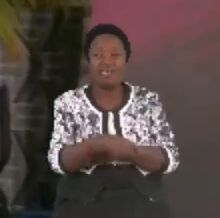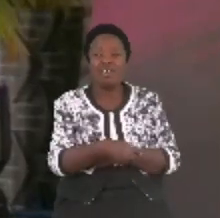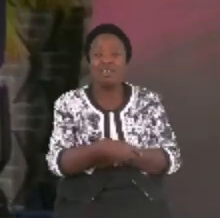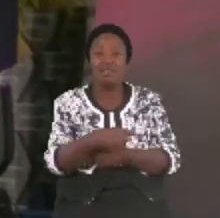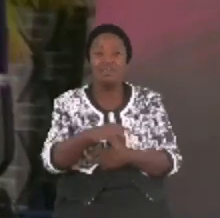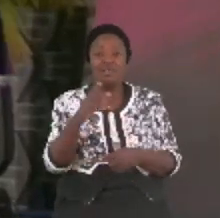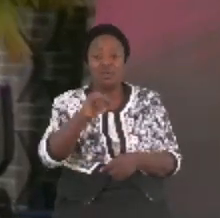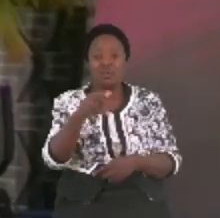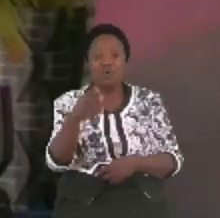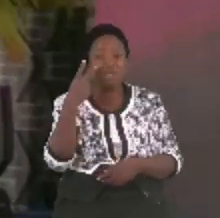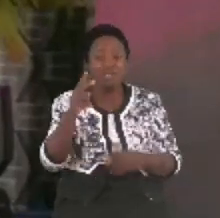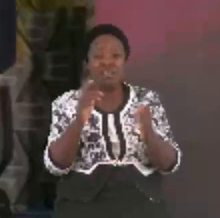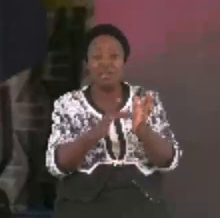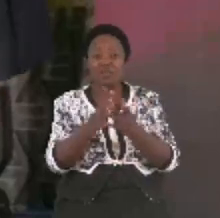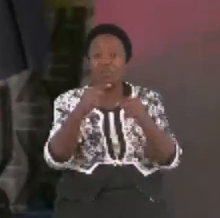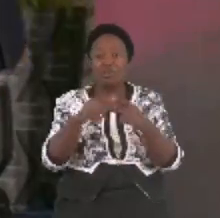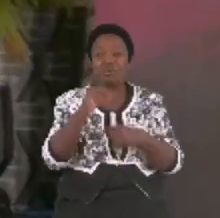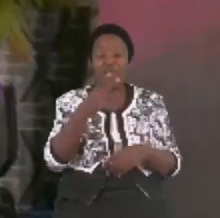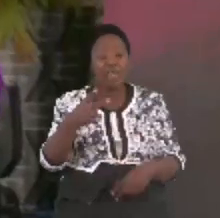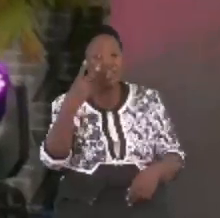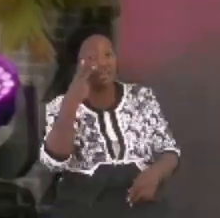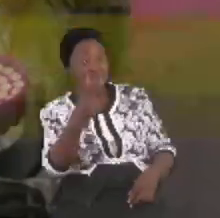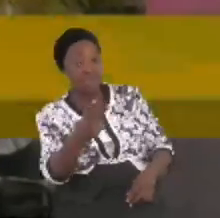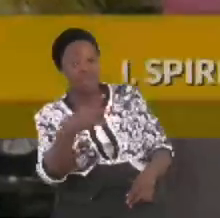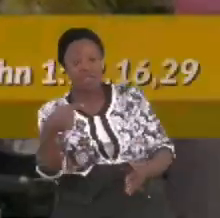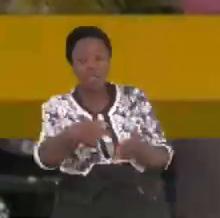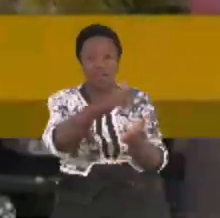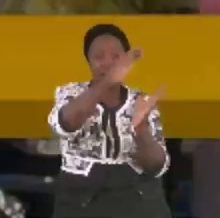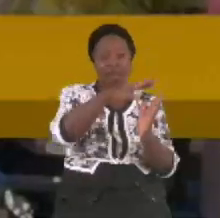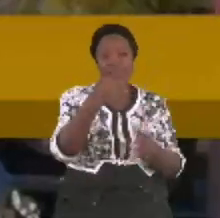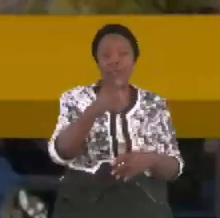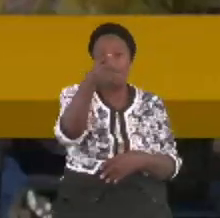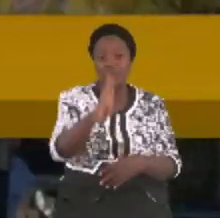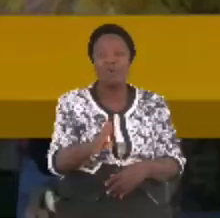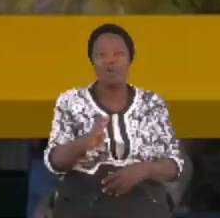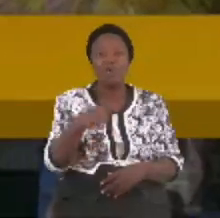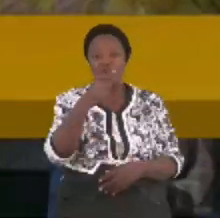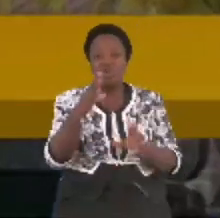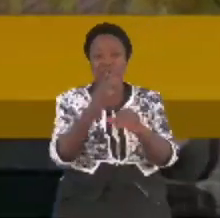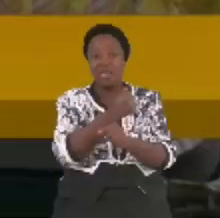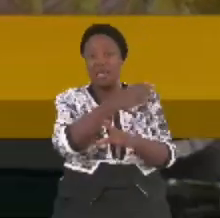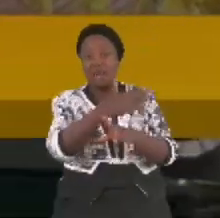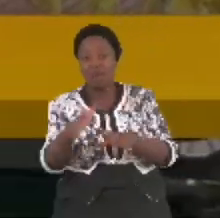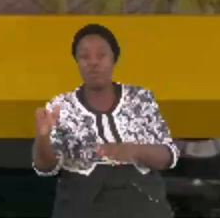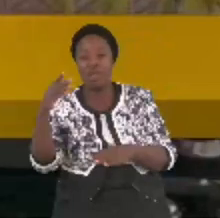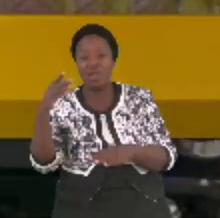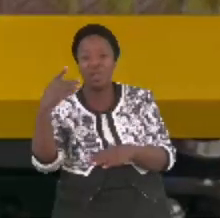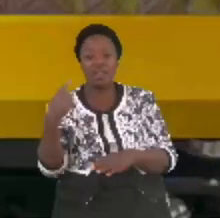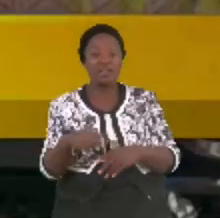lui et dit, voici l'agneau de Dieu qui ôte le péché du monde.